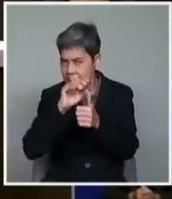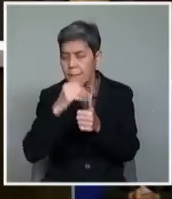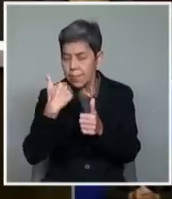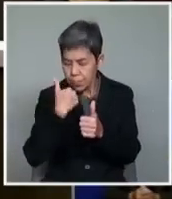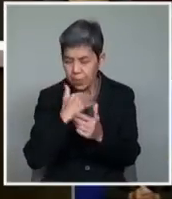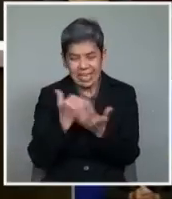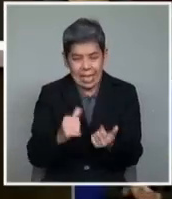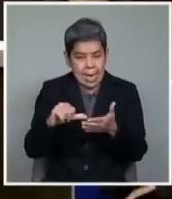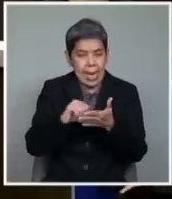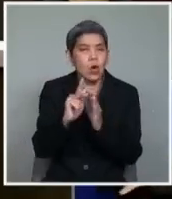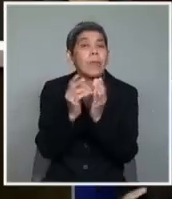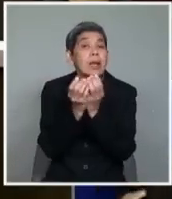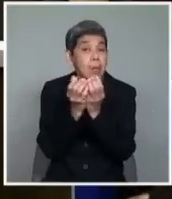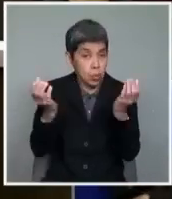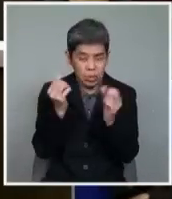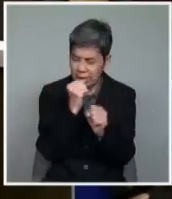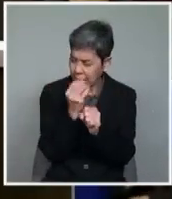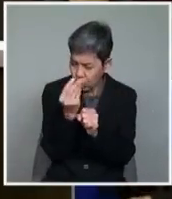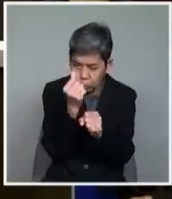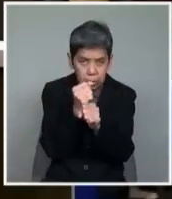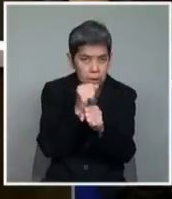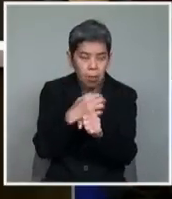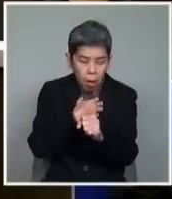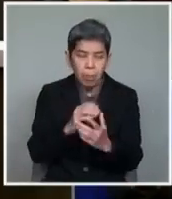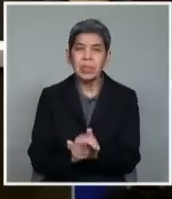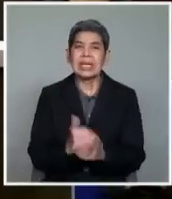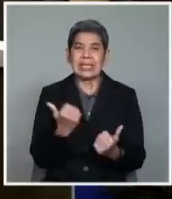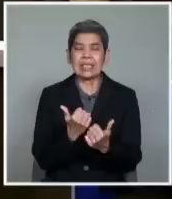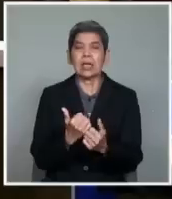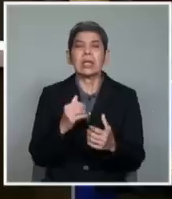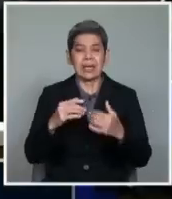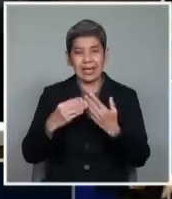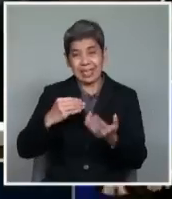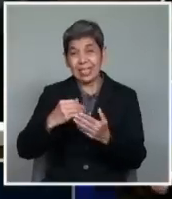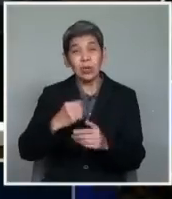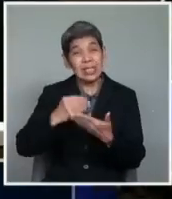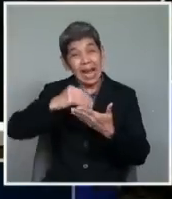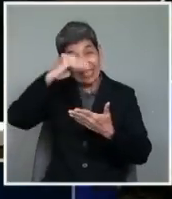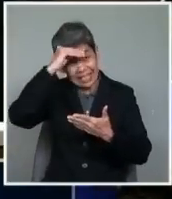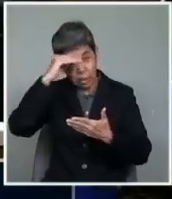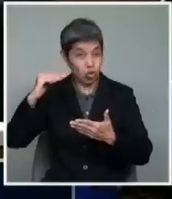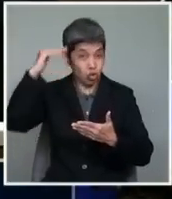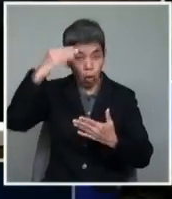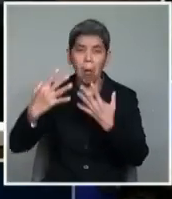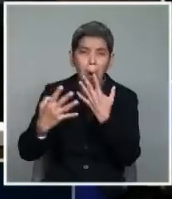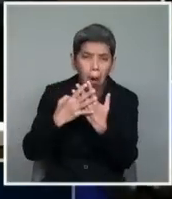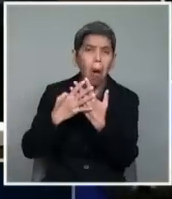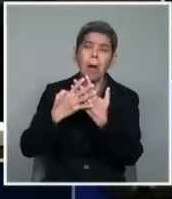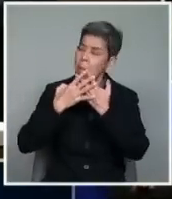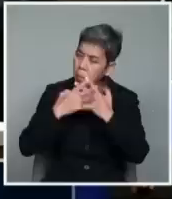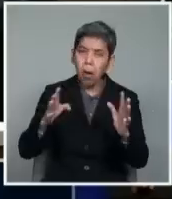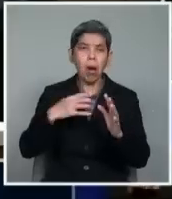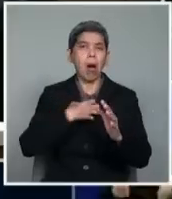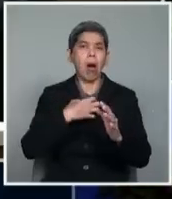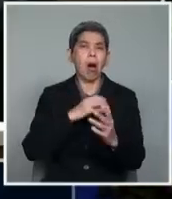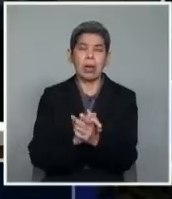เร่งแก้ไขรัฐธรรมนูญให้ทันต่อสถานการณ์รวมถึงการปล่อยตัวนักศึกษาที่ถูกคุมขังและไม่ปิดกั้นสื่